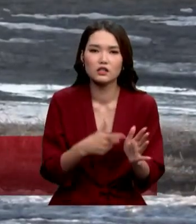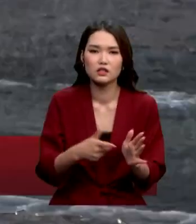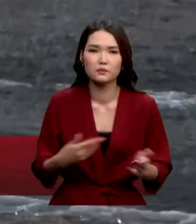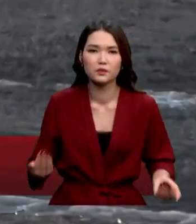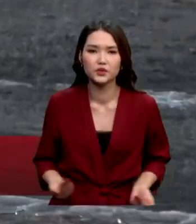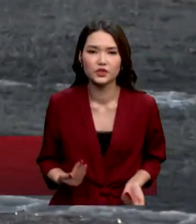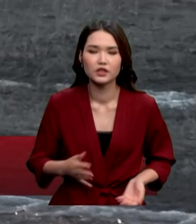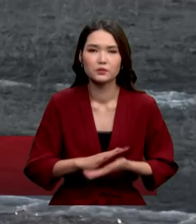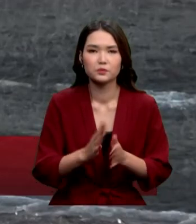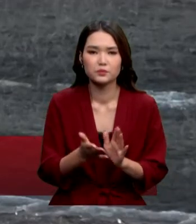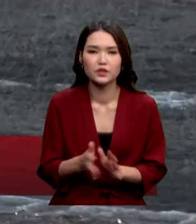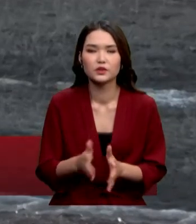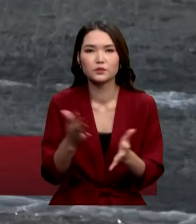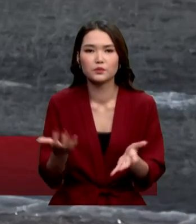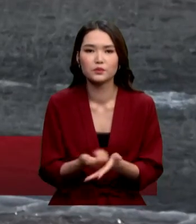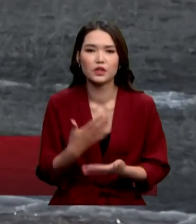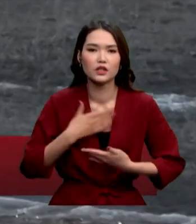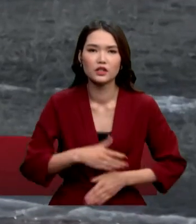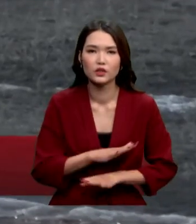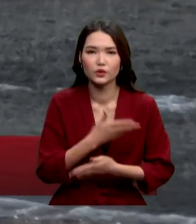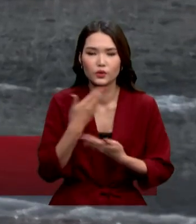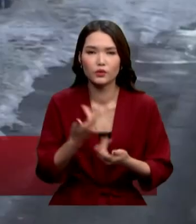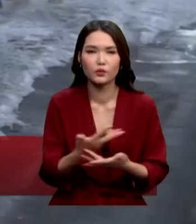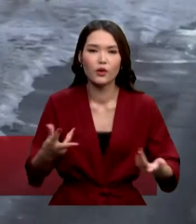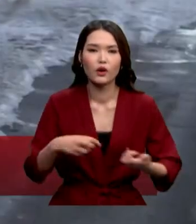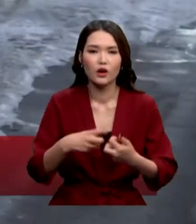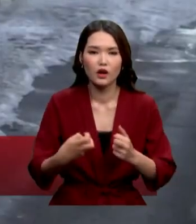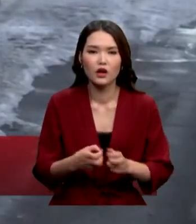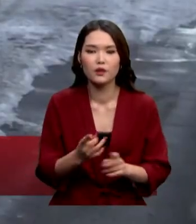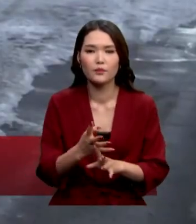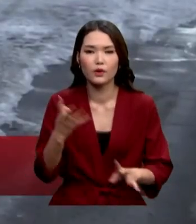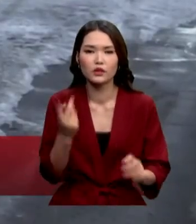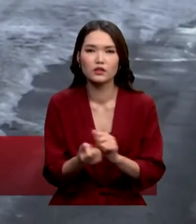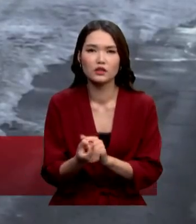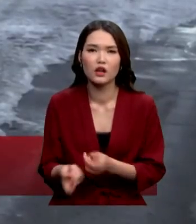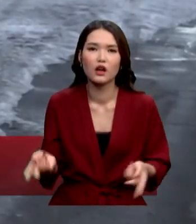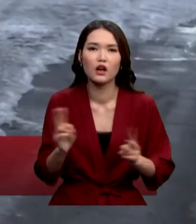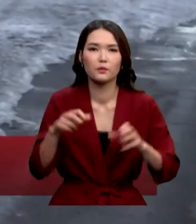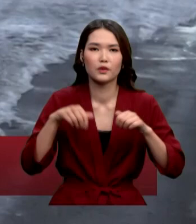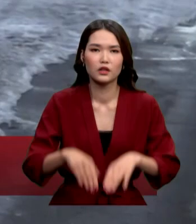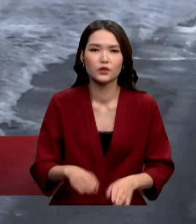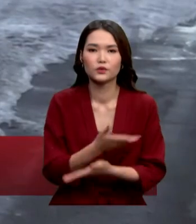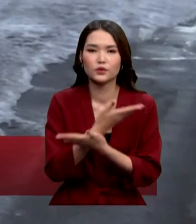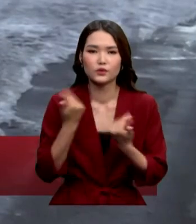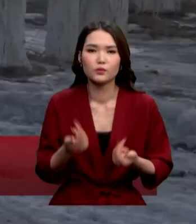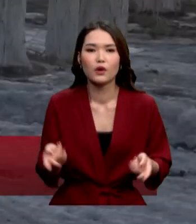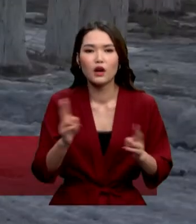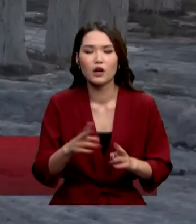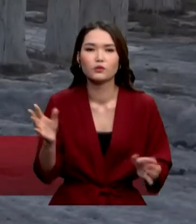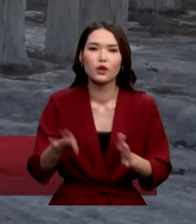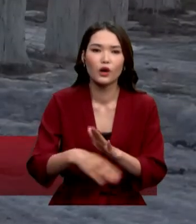Жители с таким положением вещей были недовольны. Многие проблемы села Чигириновка так и остались нерешенными. А все из-за